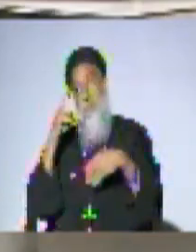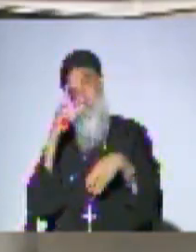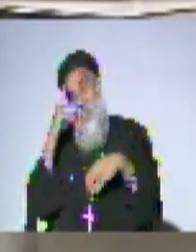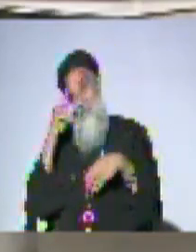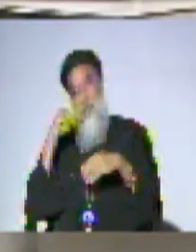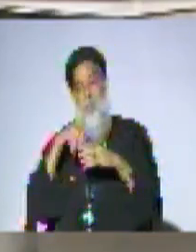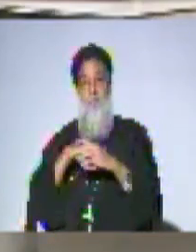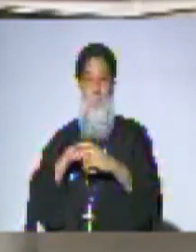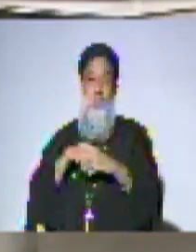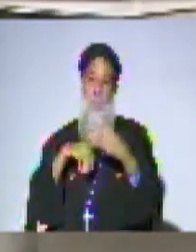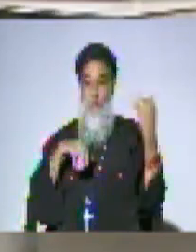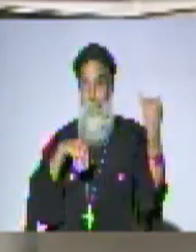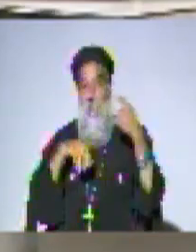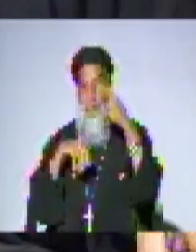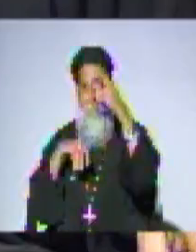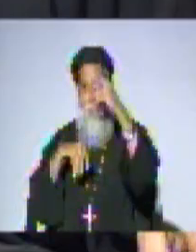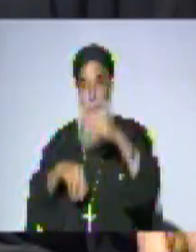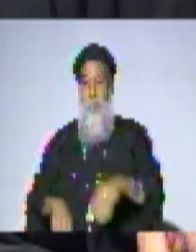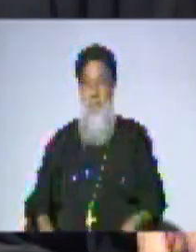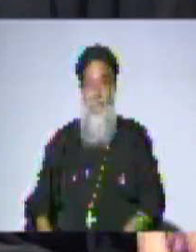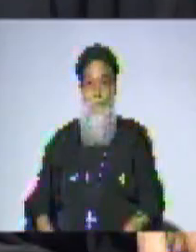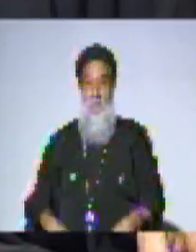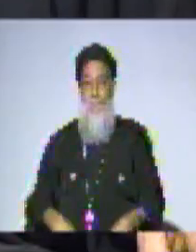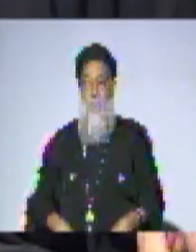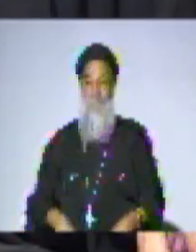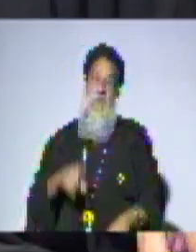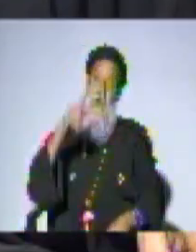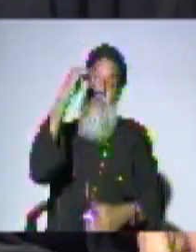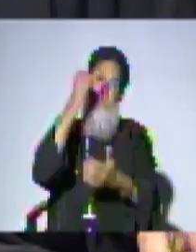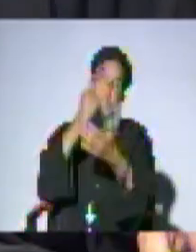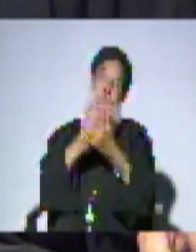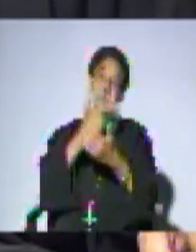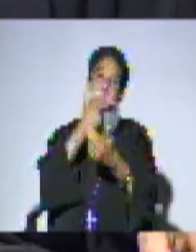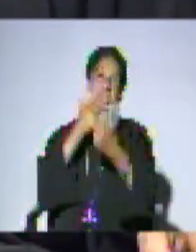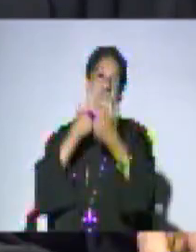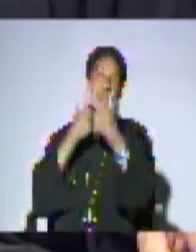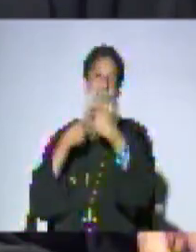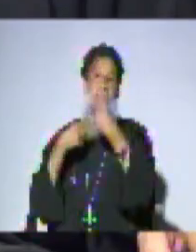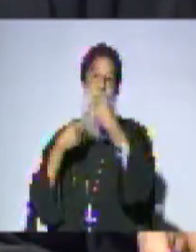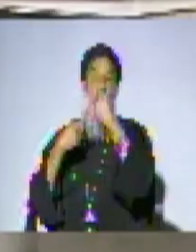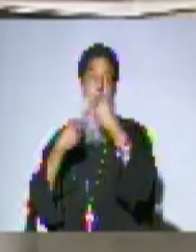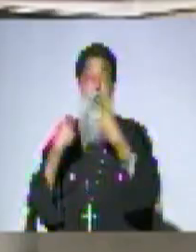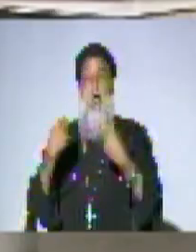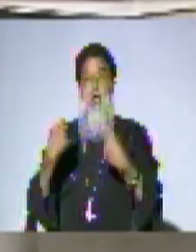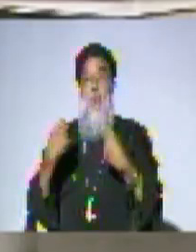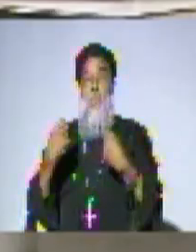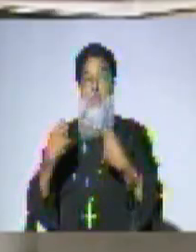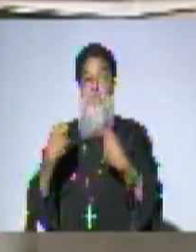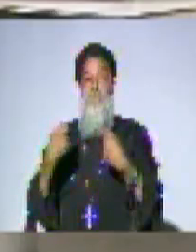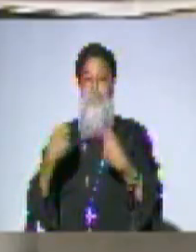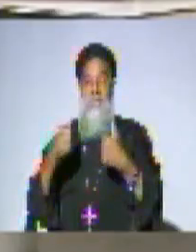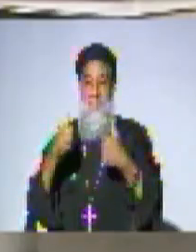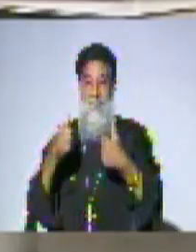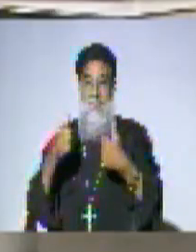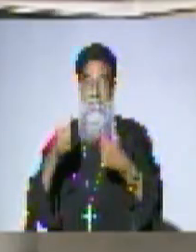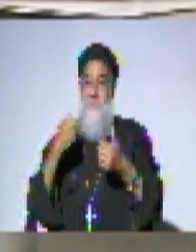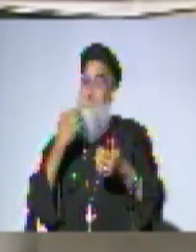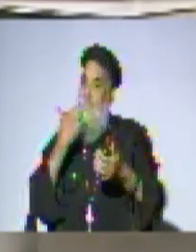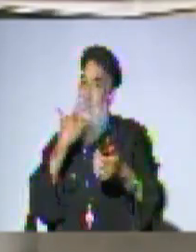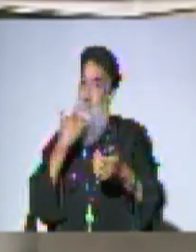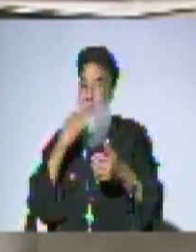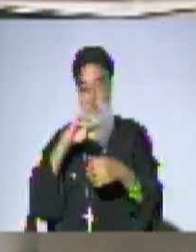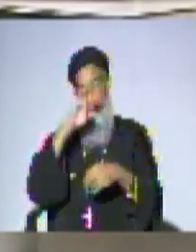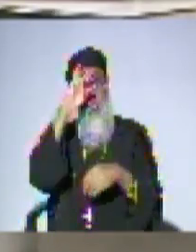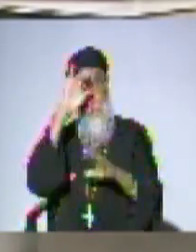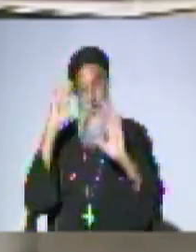ربنا يعني. والله هو الصالح الوديع للذين يدعونك بالحق. صالح يعني لا يوجد فيه